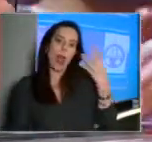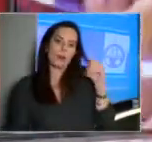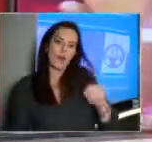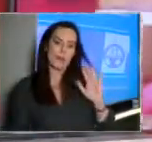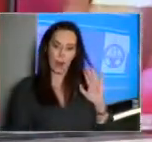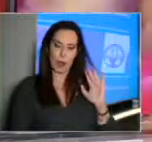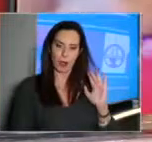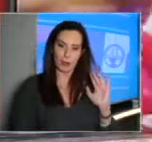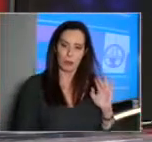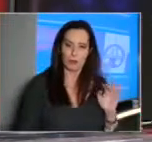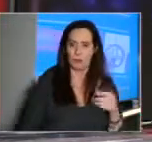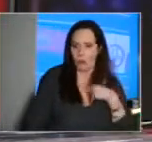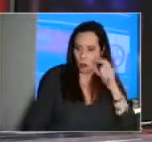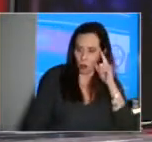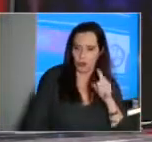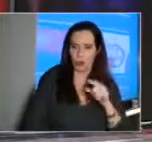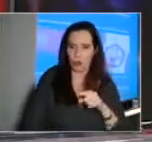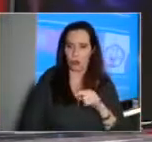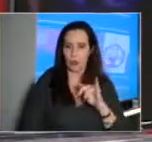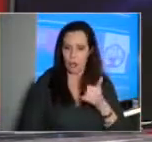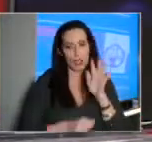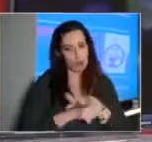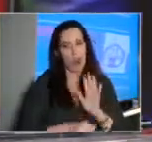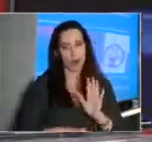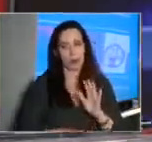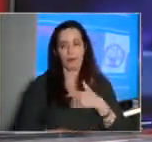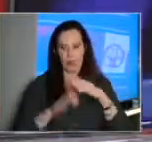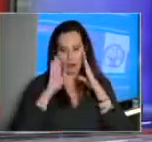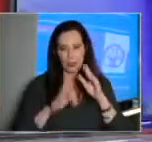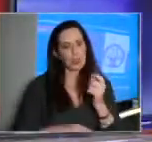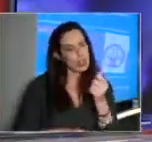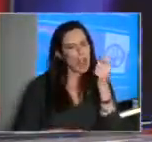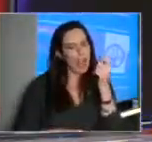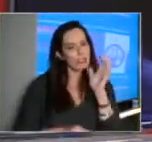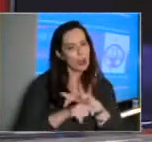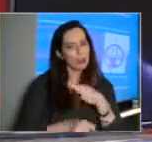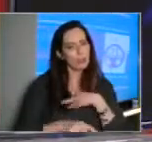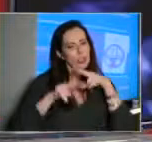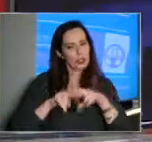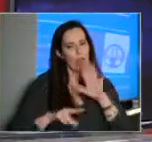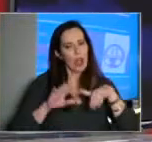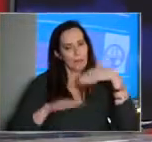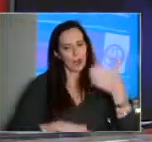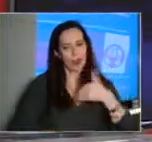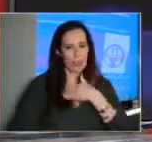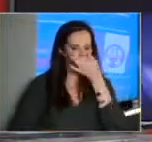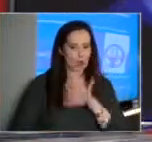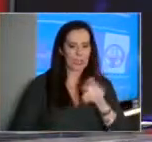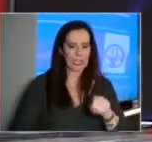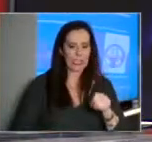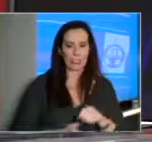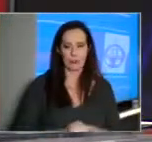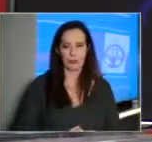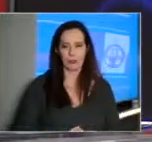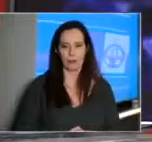לקדנציה אחת ו... אבל אני אומר לך, אני חושב שכן השפעתי, ואני מאמין שקצת מההשפעה שלי תישאר גם אחרי שאני אעזוב את